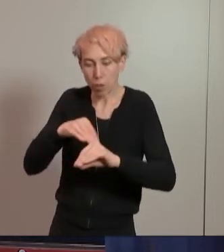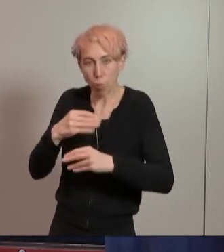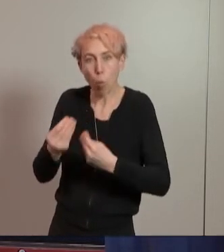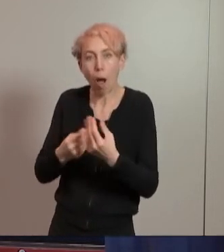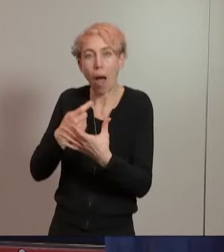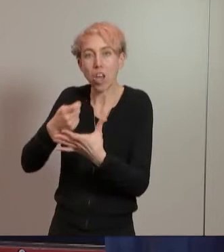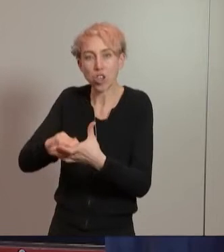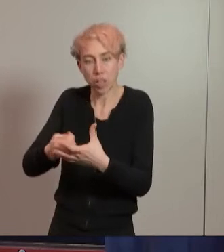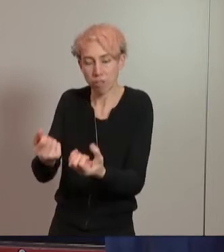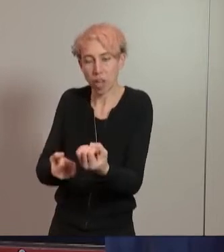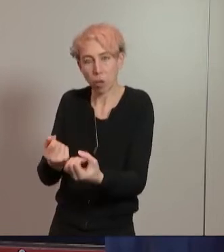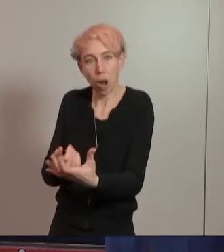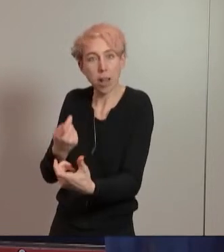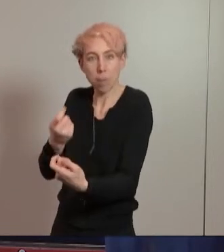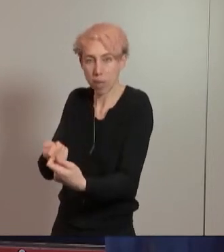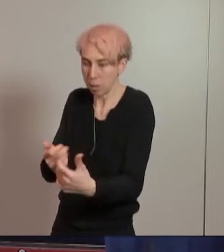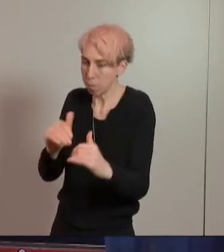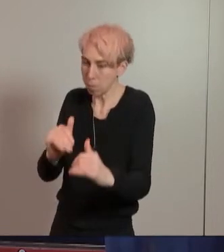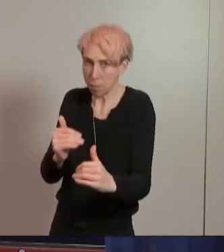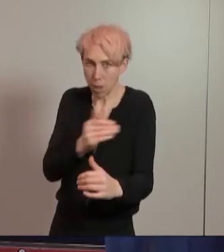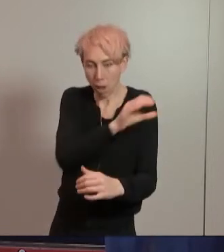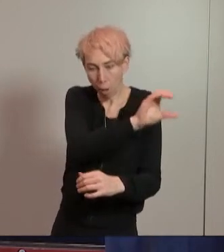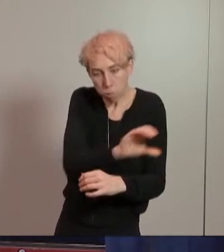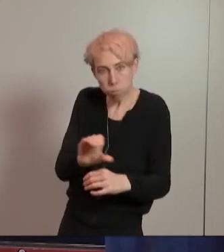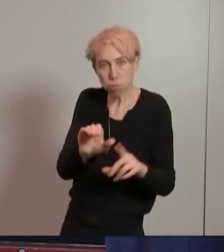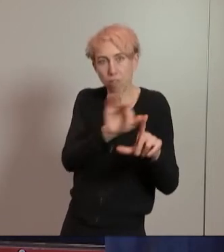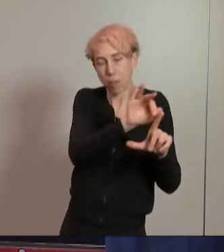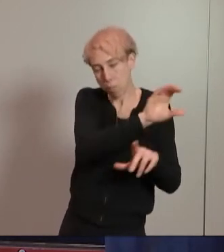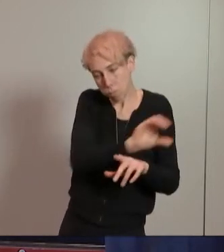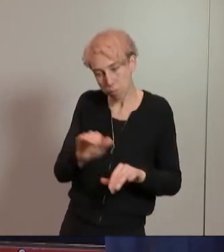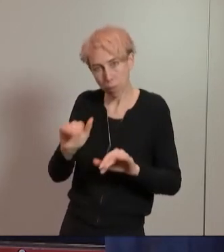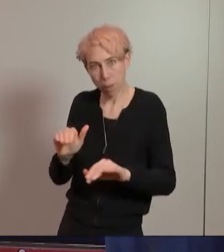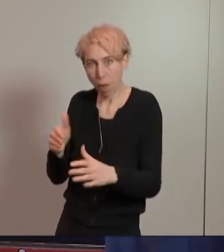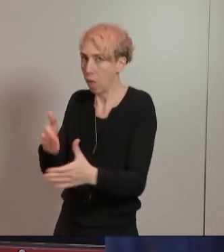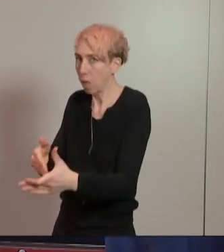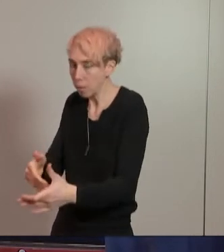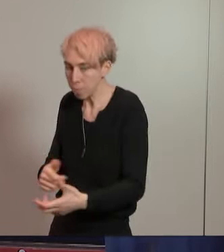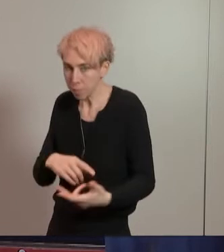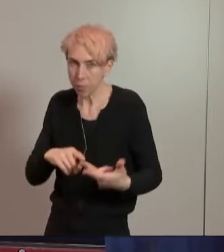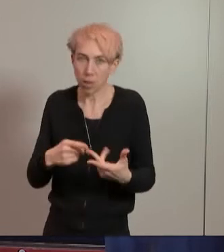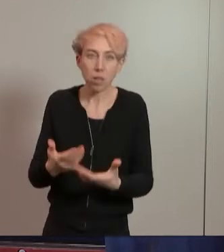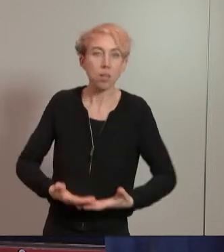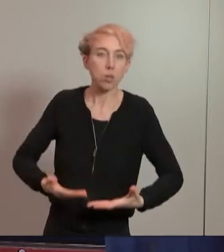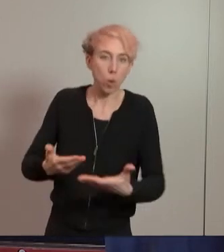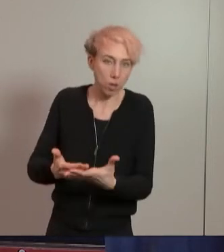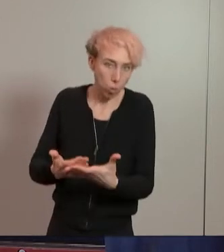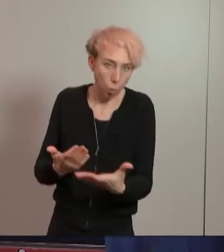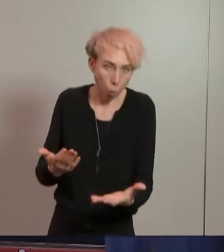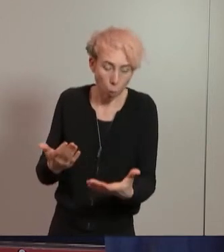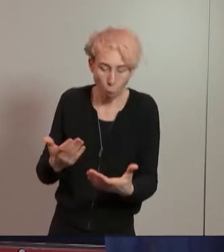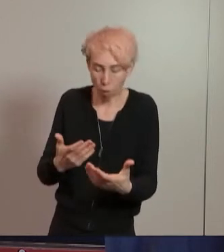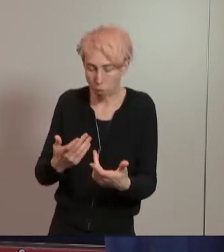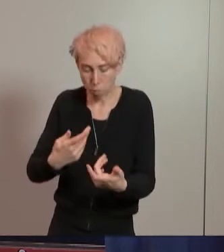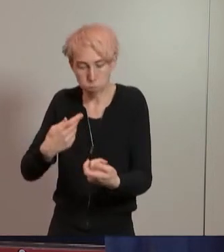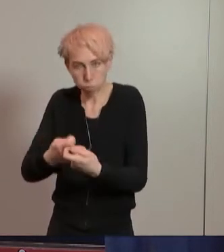de véhicules adaptés malgré l'appui financier du FIPHFP, pour les situations pour lesquelles aucune